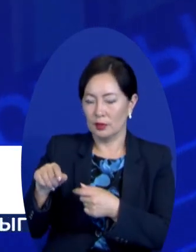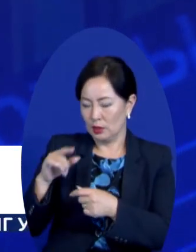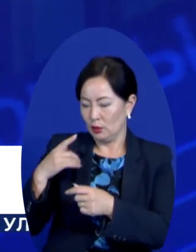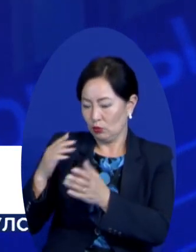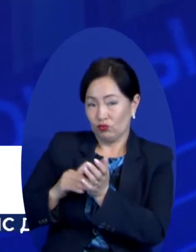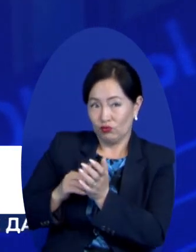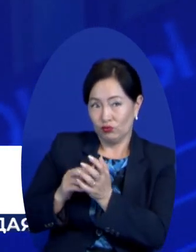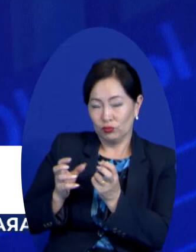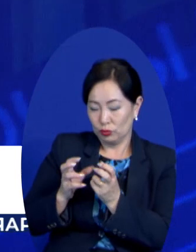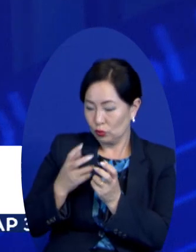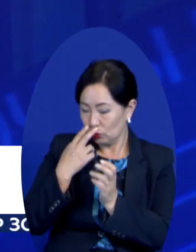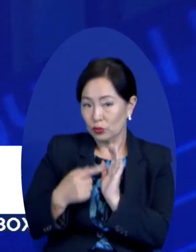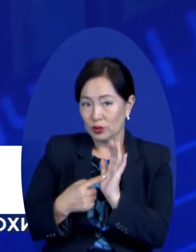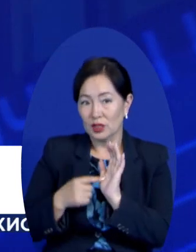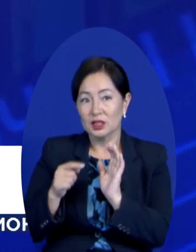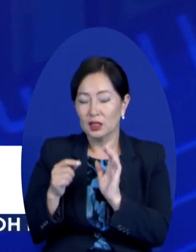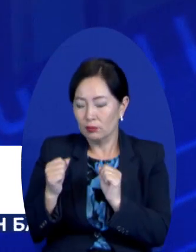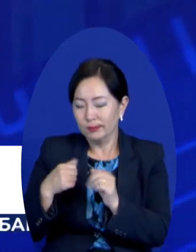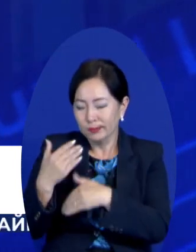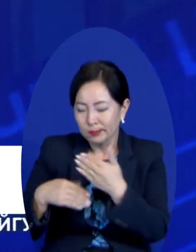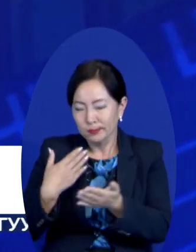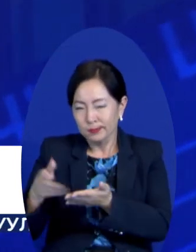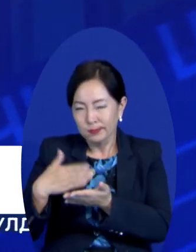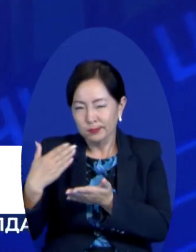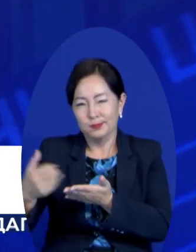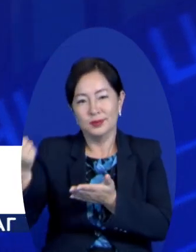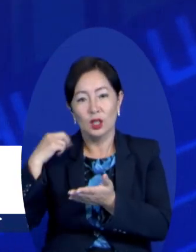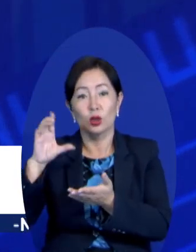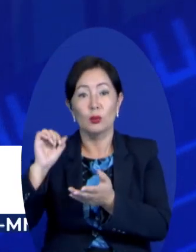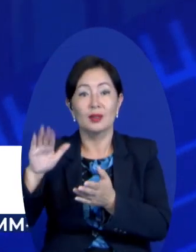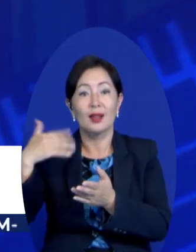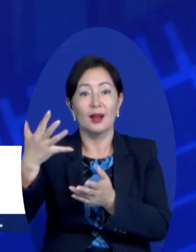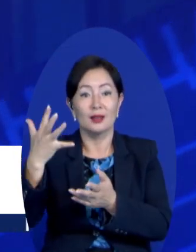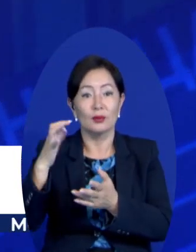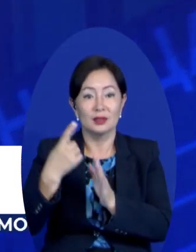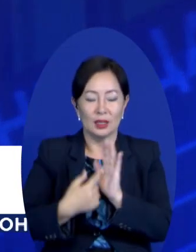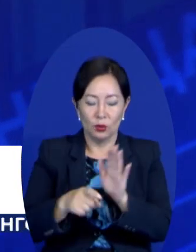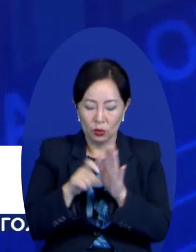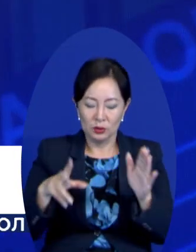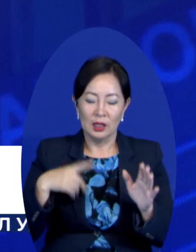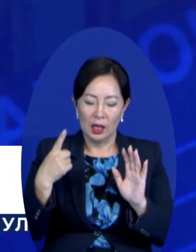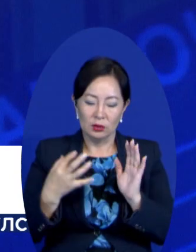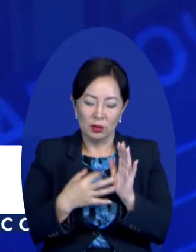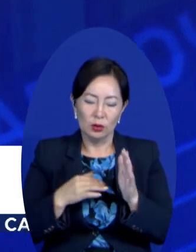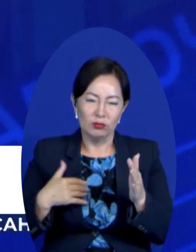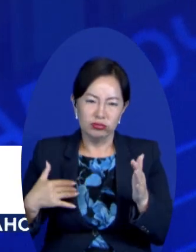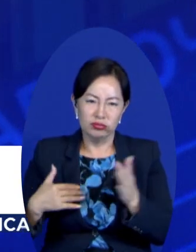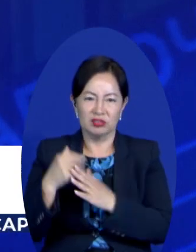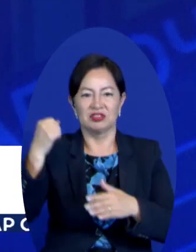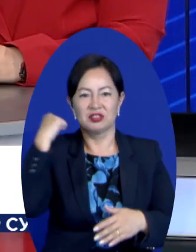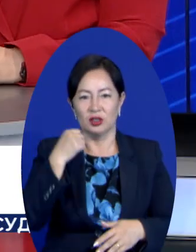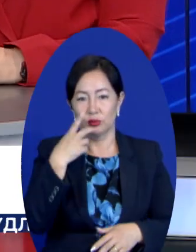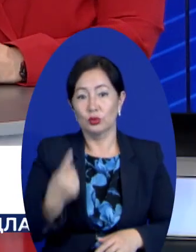идэвхжсэн дүн одоо үзүүлж байгаа. Тэгэхээр энэ ирчээр бол бид нэр дараагийн одоо 5 сартаа бол гүйтгэлтэй хүрч болох гэсэн хүлээлттэй